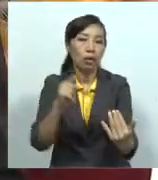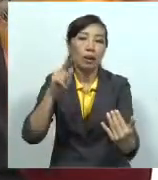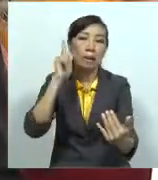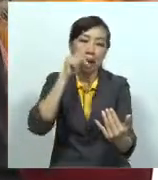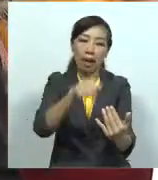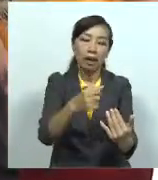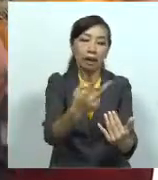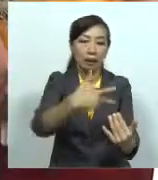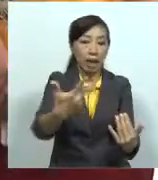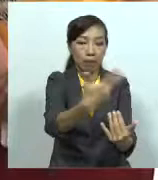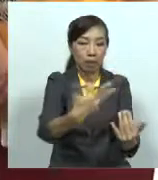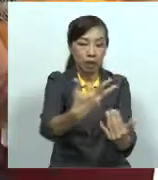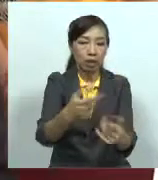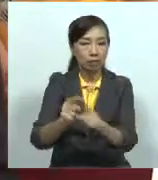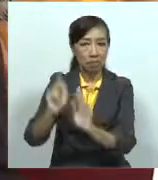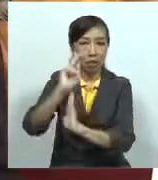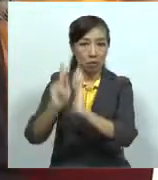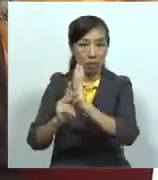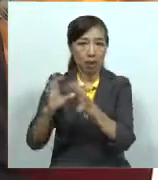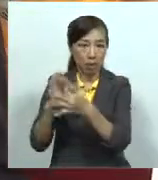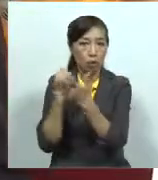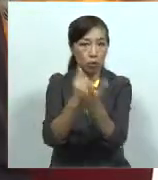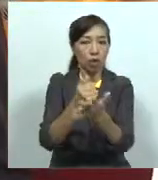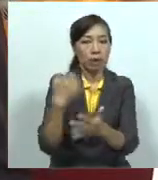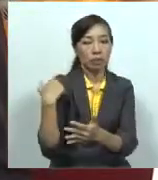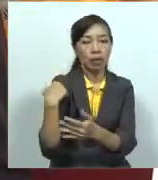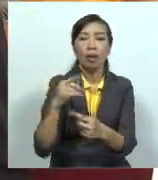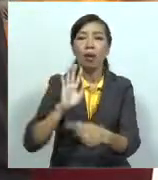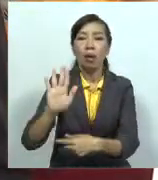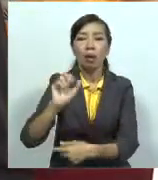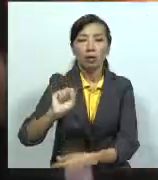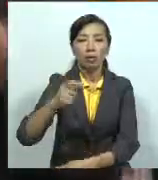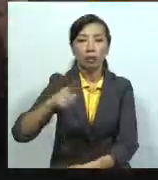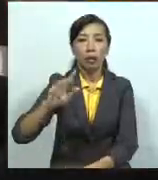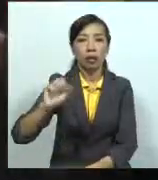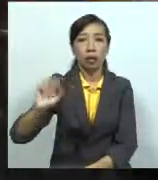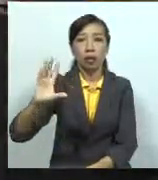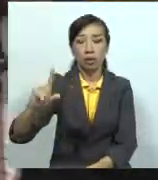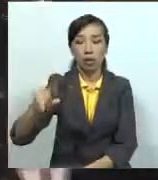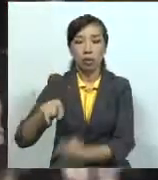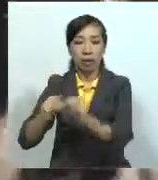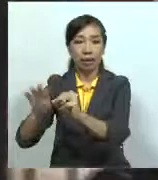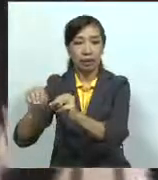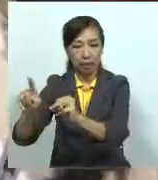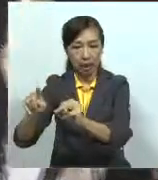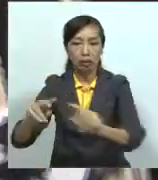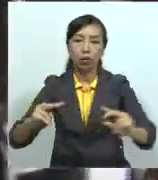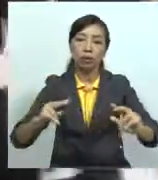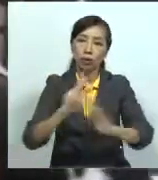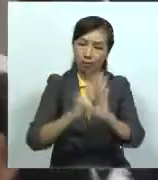การสาธารณสุขตามพระราชบัญญัติหลักประกันสุขภาพแห่งชาติมาตราที่41แล้วก็กฎหมายอื่นที่เกี่